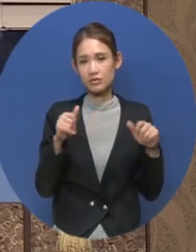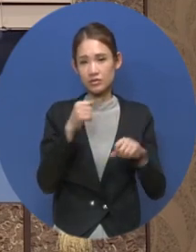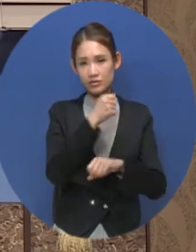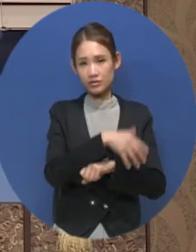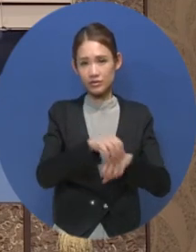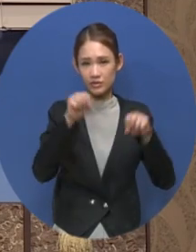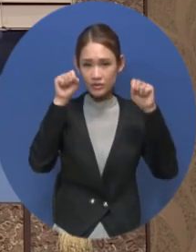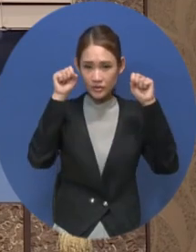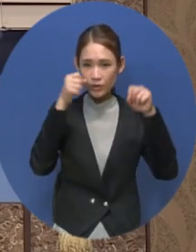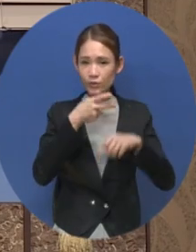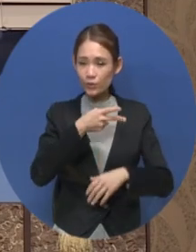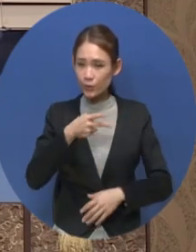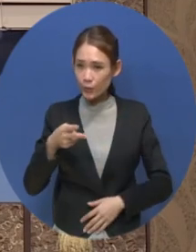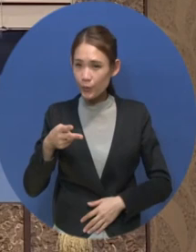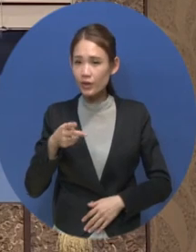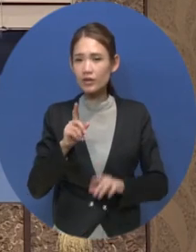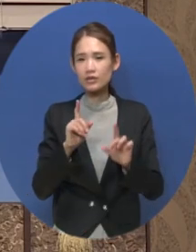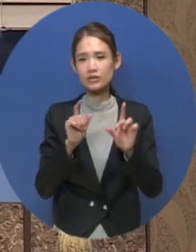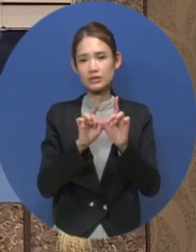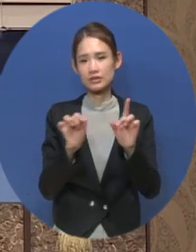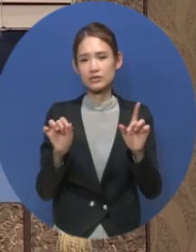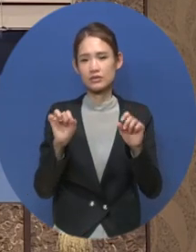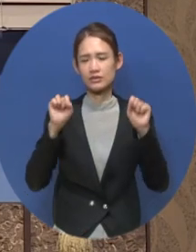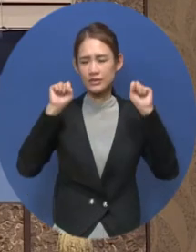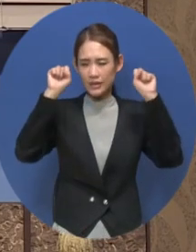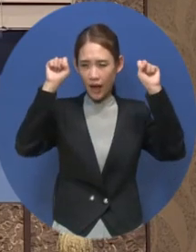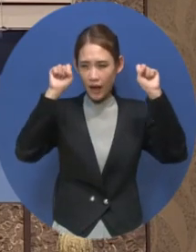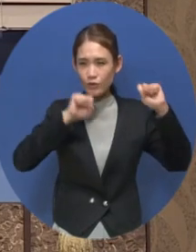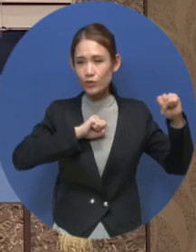장애인 스포츠는 그냥 네. 일종의 뭐